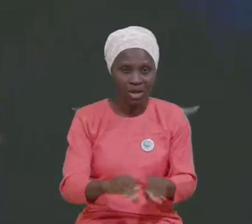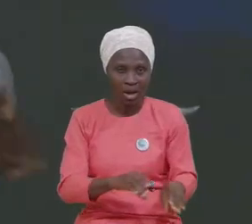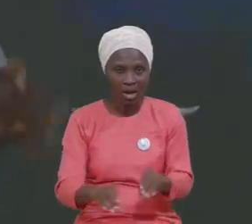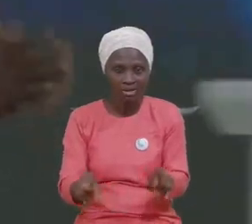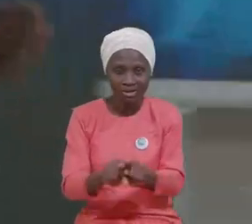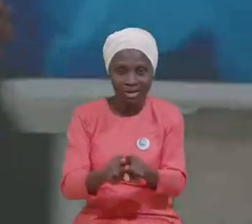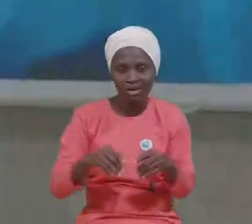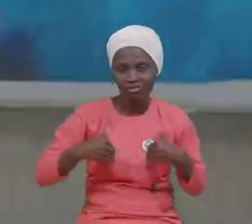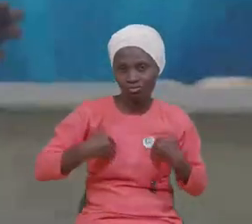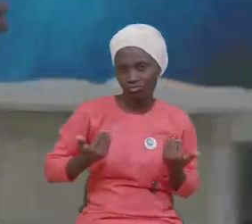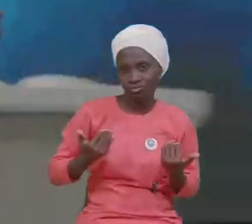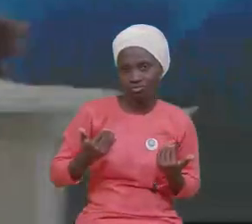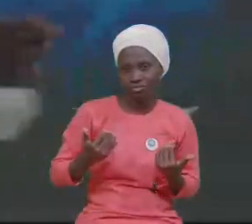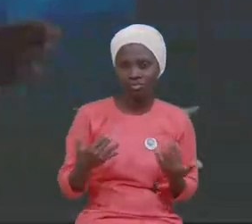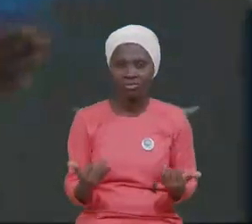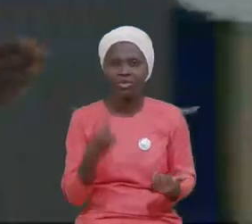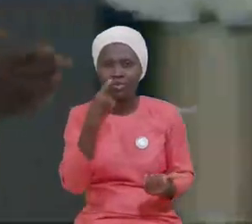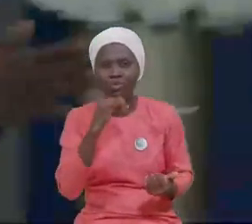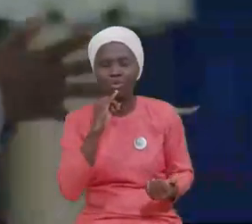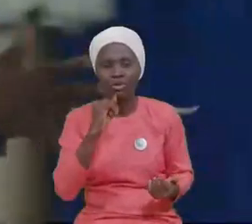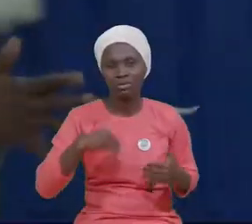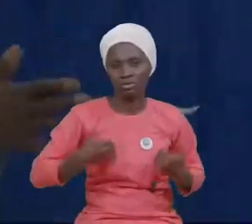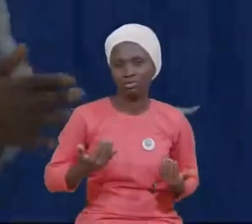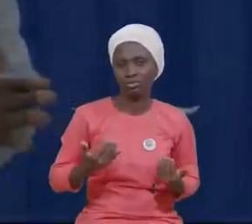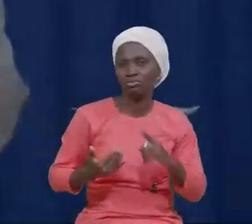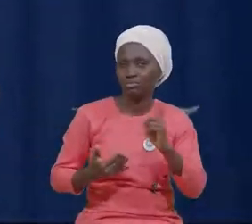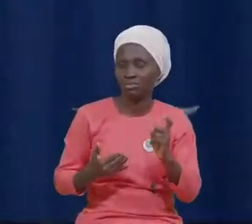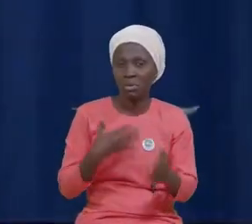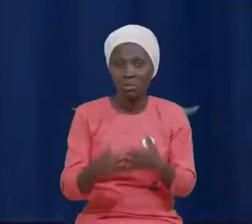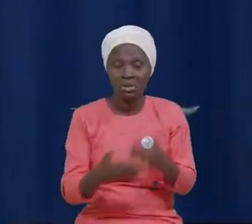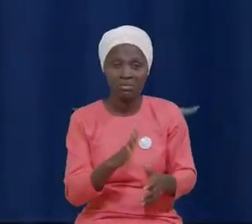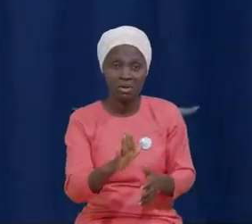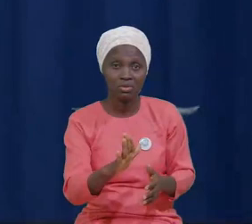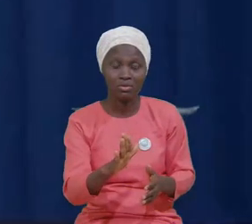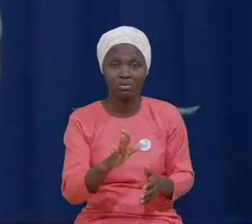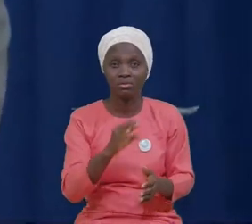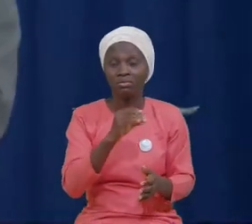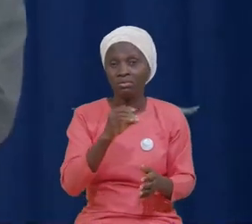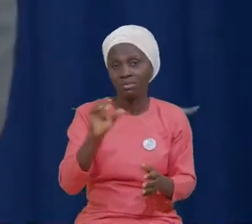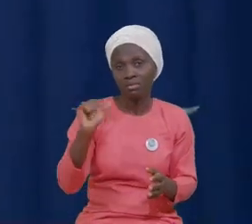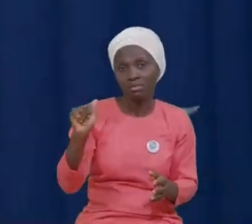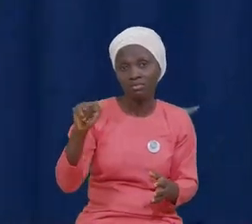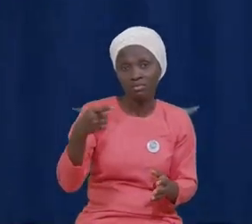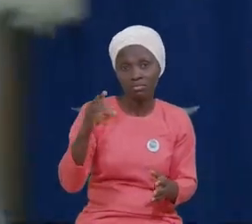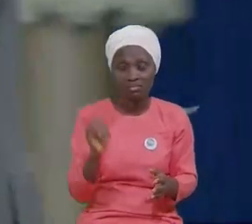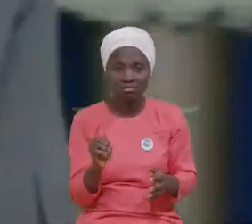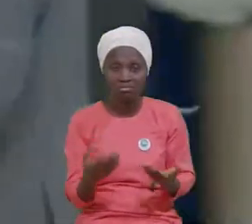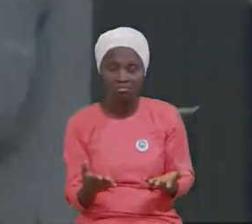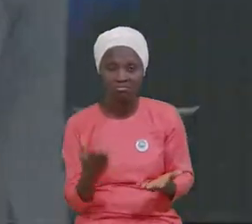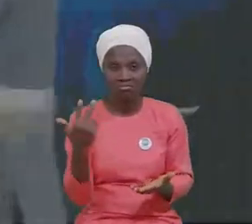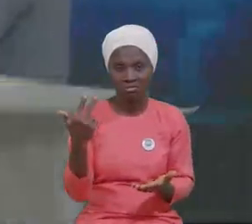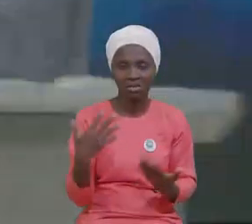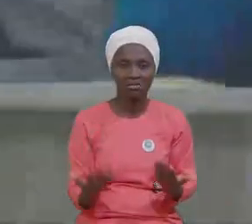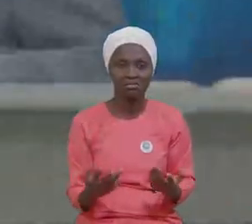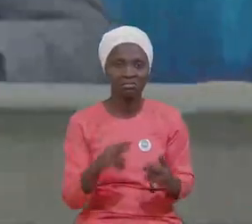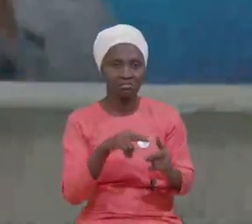jeunes. Qui est un jeune? Quel que soit ton âge, 13, 17 ans,